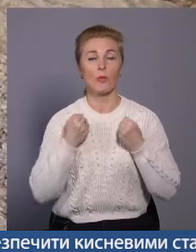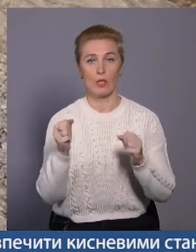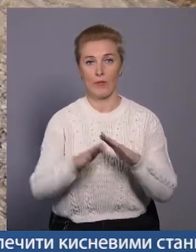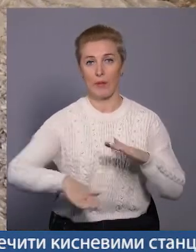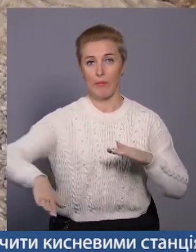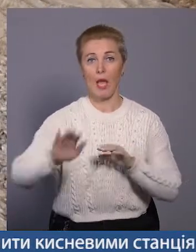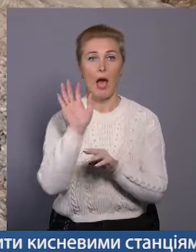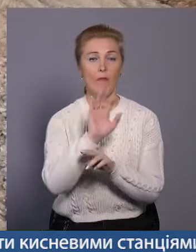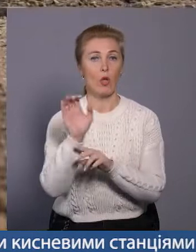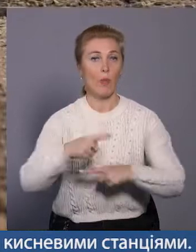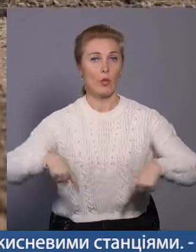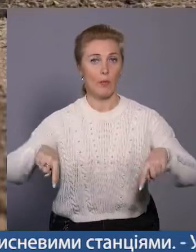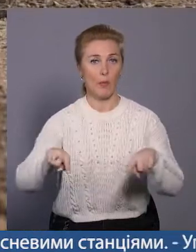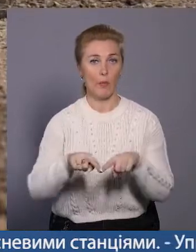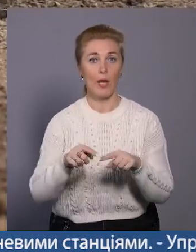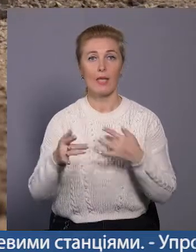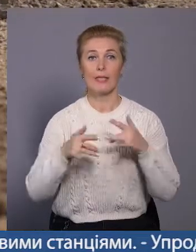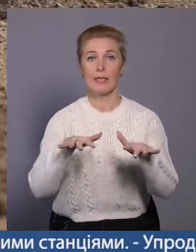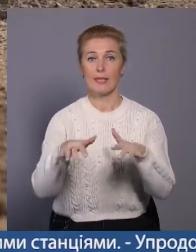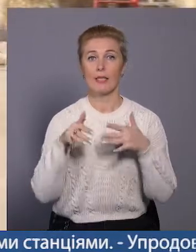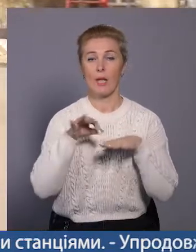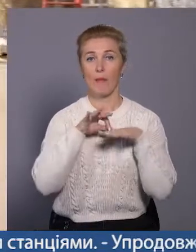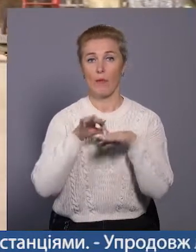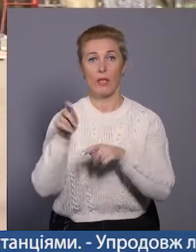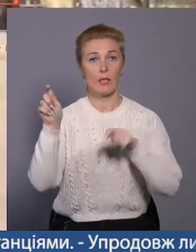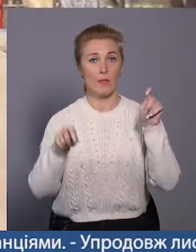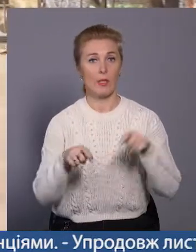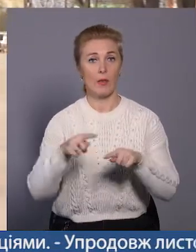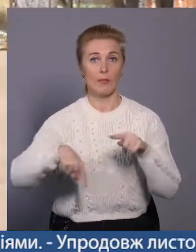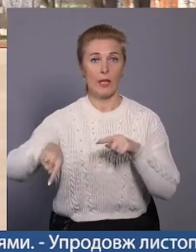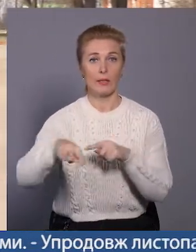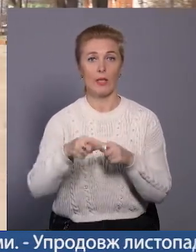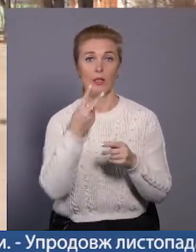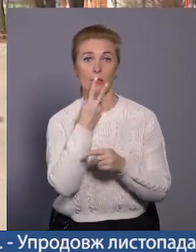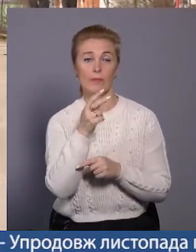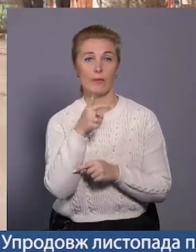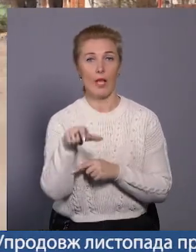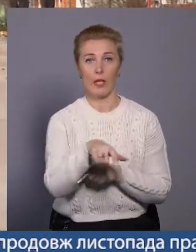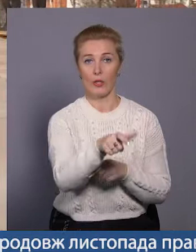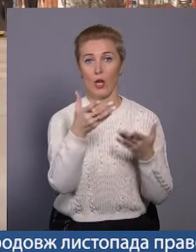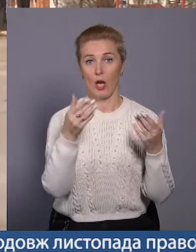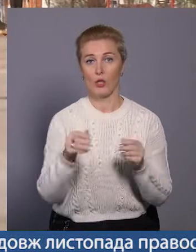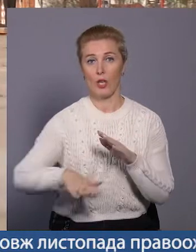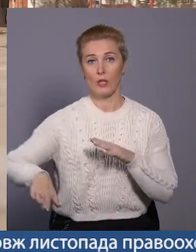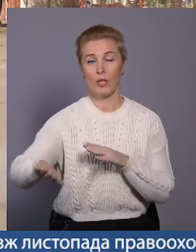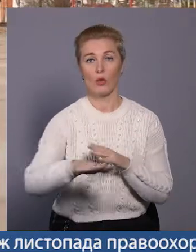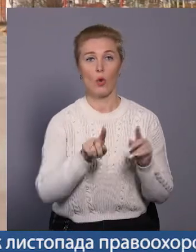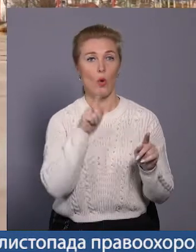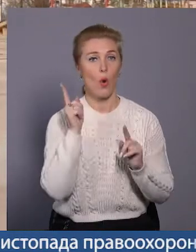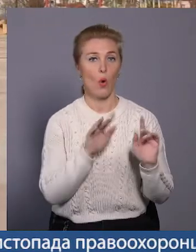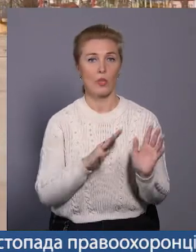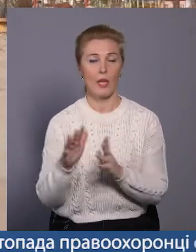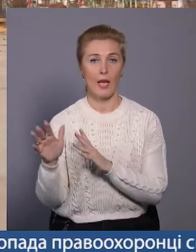майданчики, волейбольні поля, мобільні сцени для проведення фестивалів, майданчик з видом на річку, а ще територію озеленять. Карина Нестер, Ірина